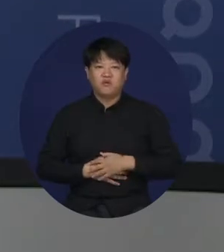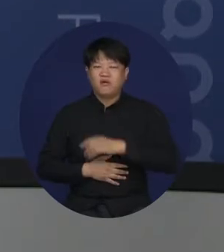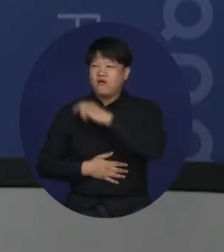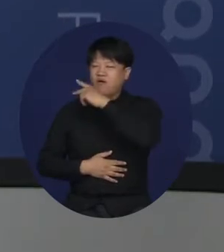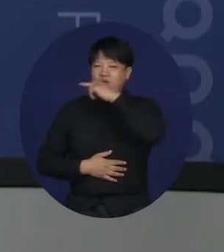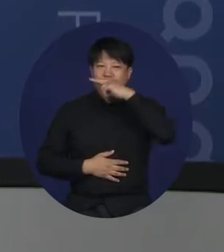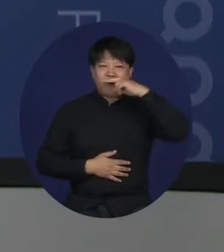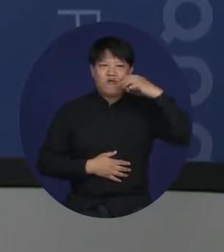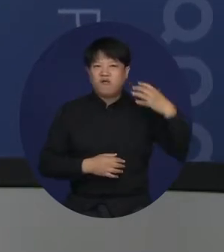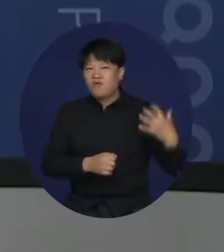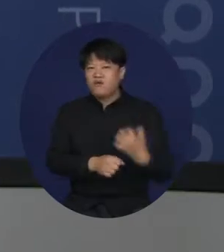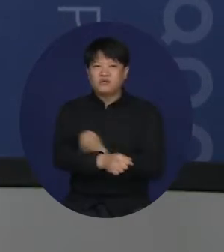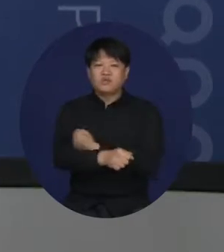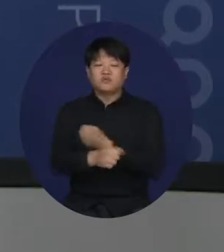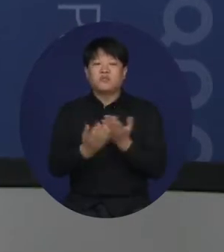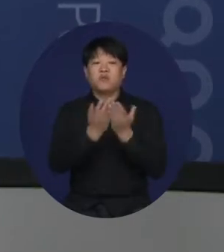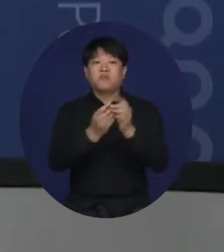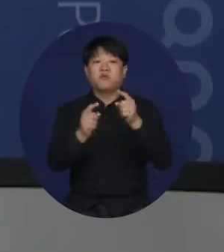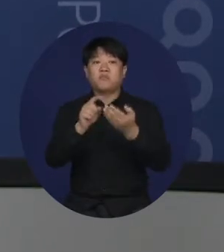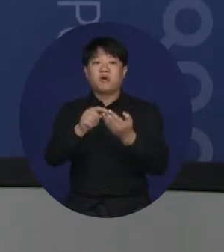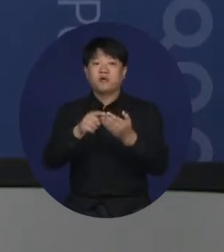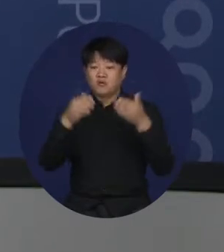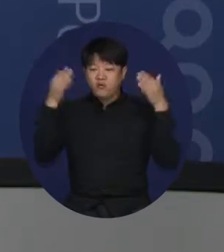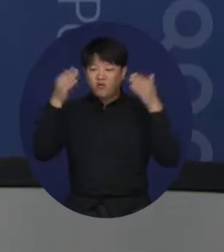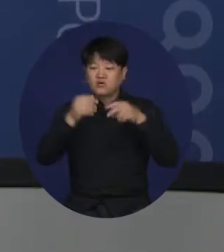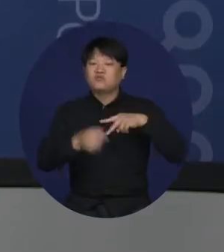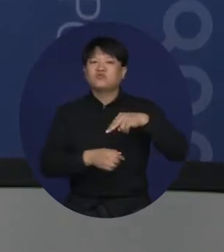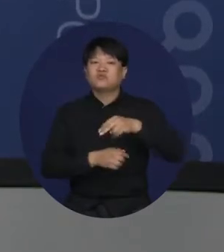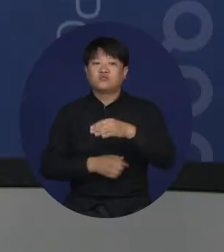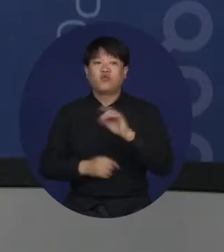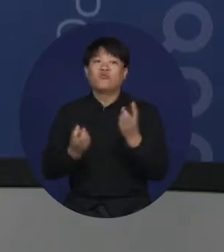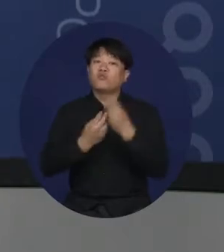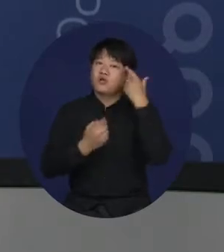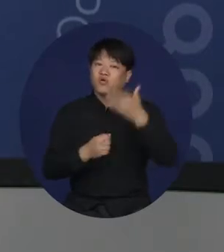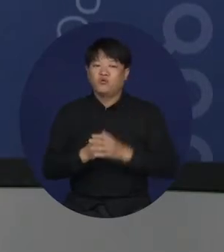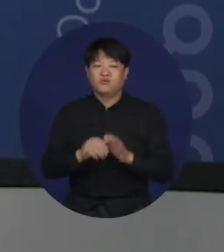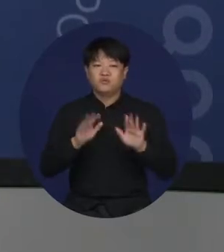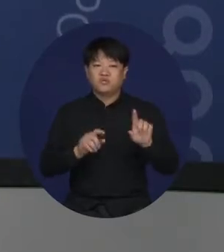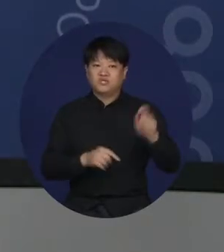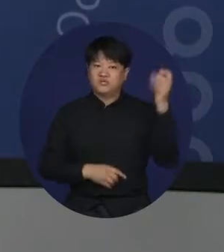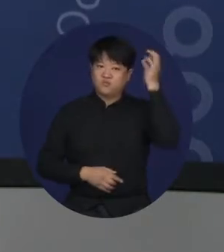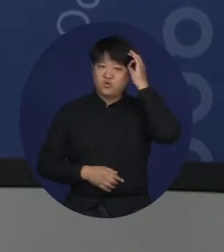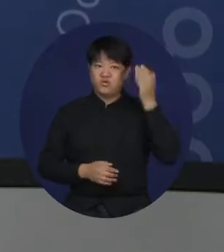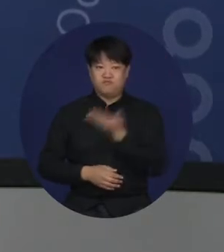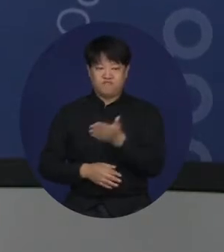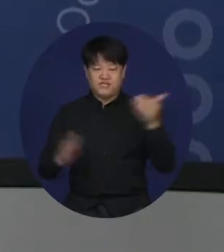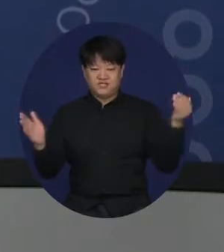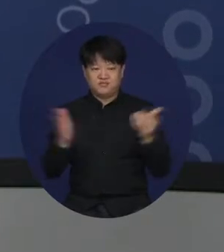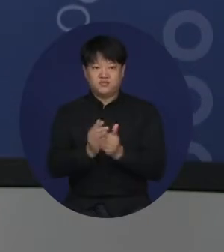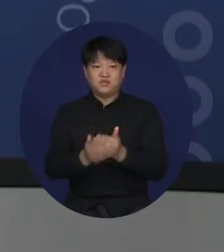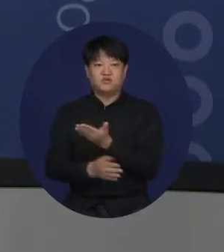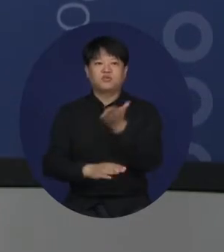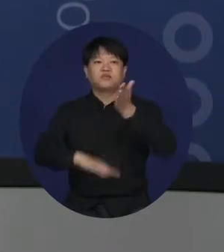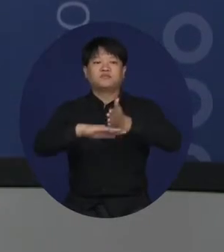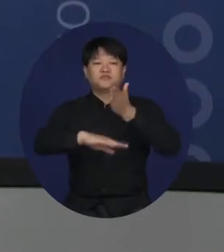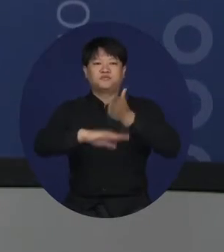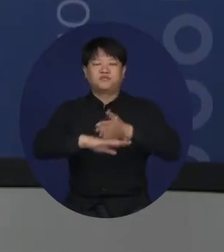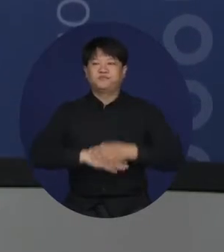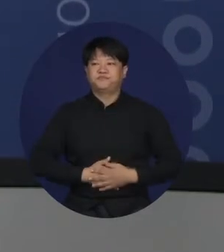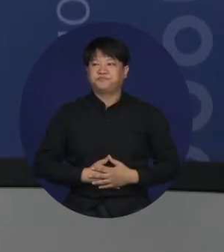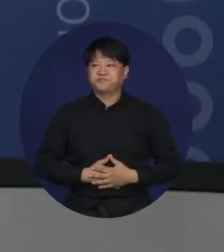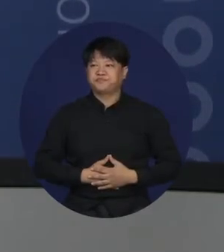산책 은 국화 향기 로 그윽한 뱃머리 마을로 향해 보시는 건 어떨까요 2번째 클리프 1 여기서 마칩니다 함께해주신 여러분